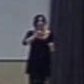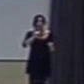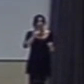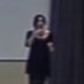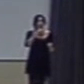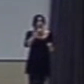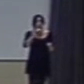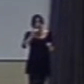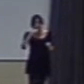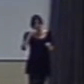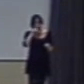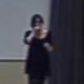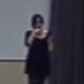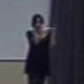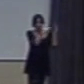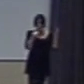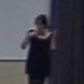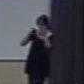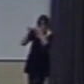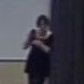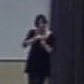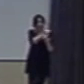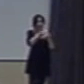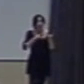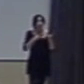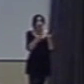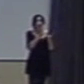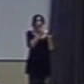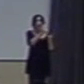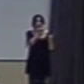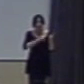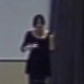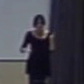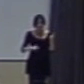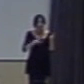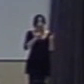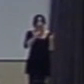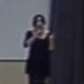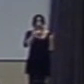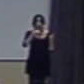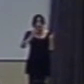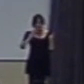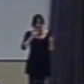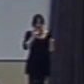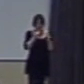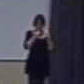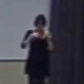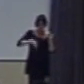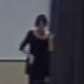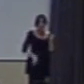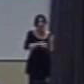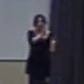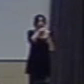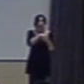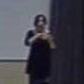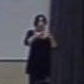la poden trobar. Continuem pel Jordi Pérez Colomer. Hola, ell és periodista, és autor del blog Obama World